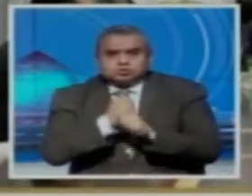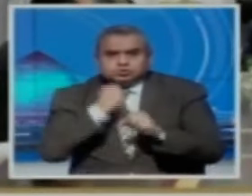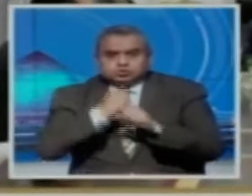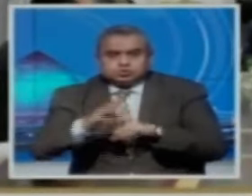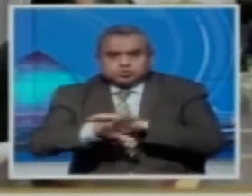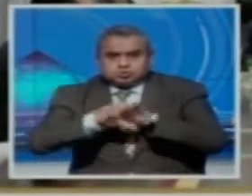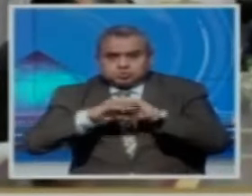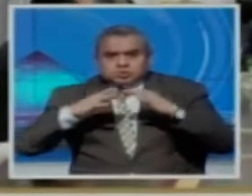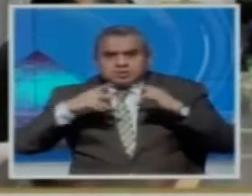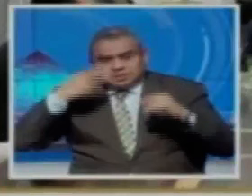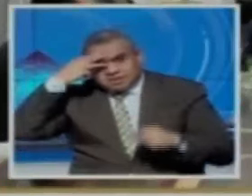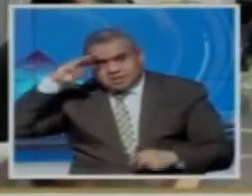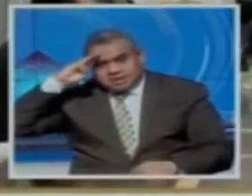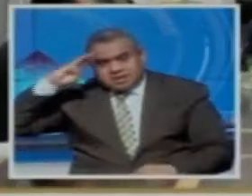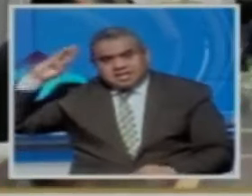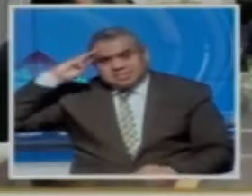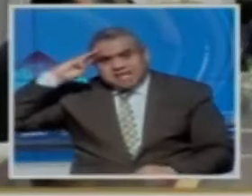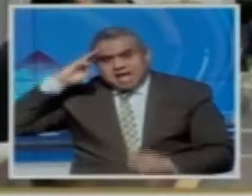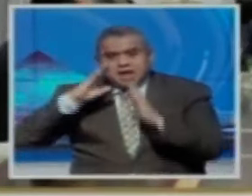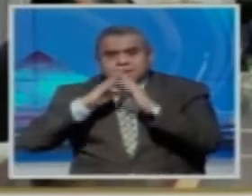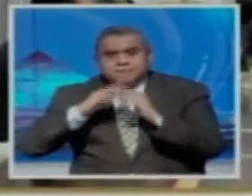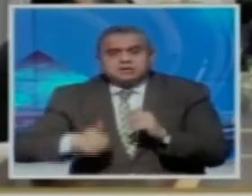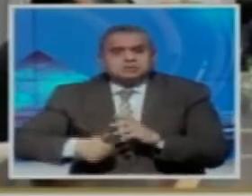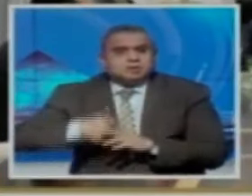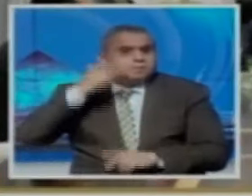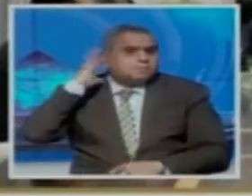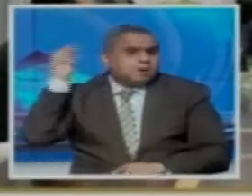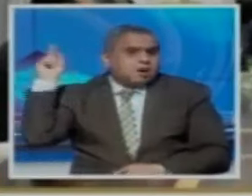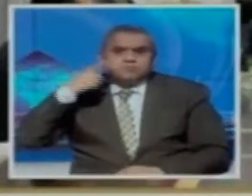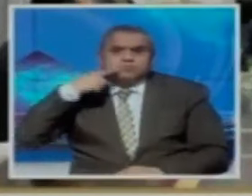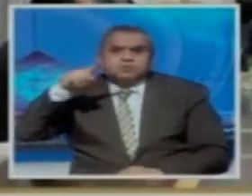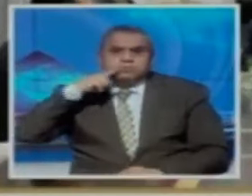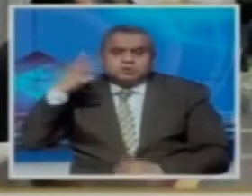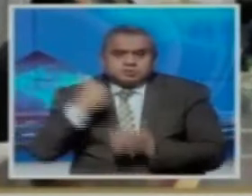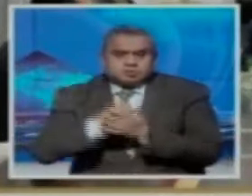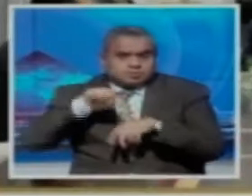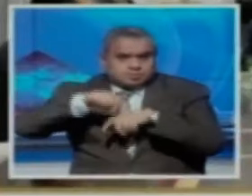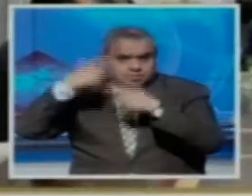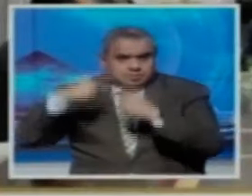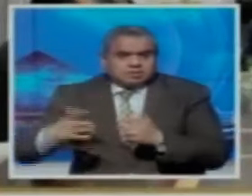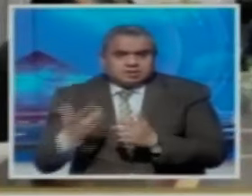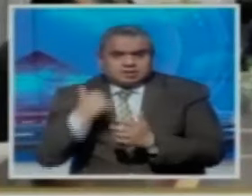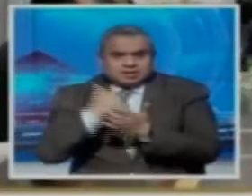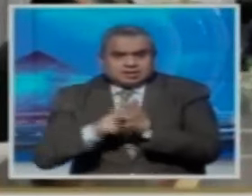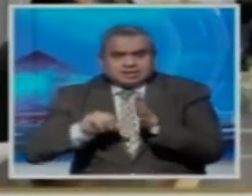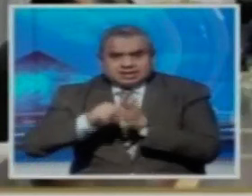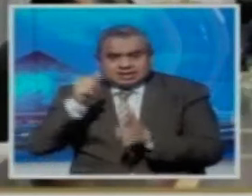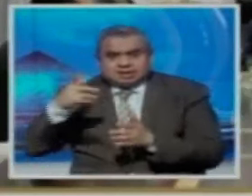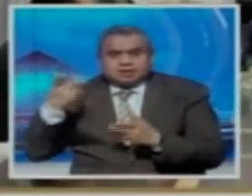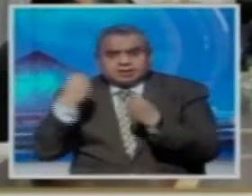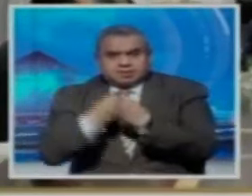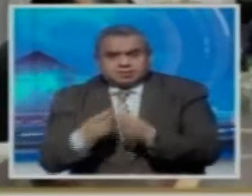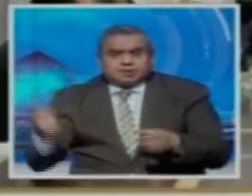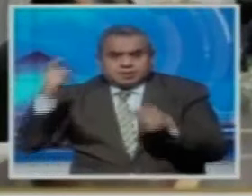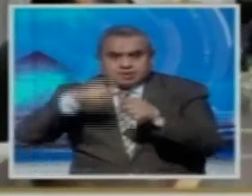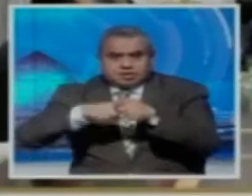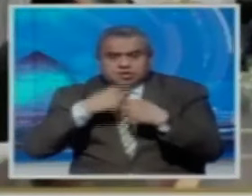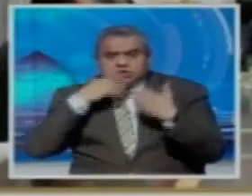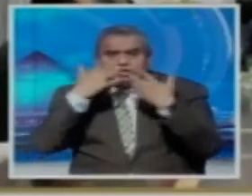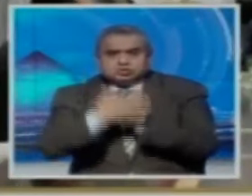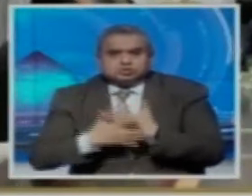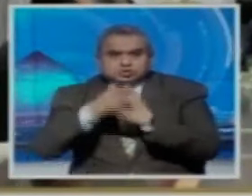وإدارة محطة تحيا مصر متعددة الأغراض بميناء الإسكندرية الكبير، والتعاون المتنامي مع